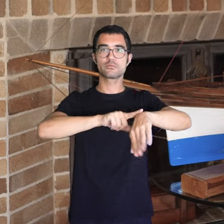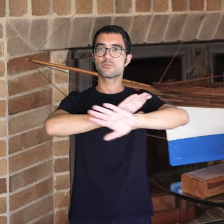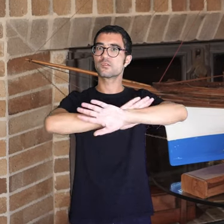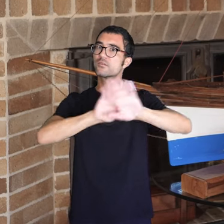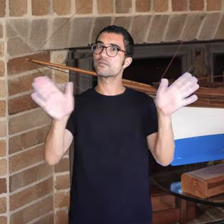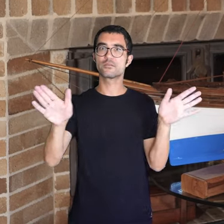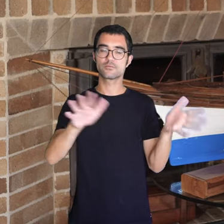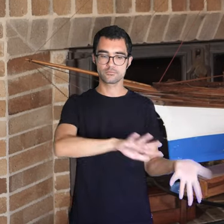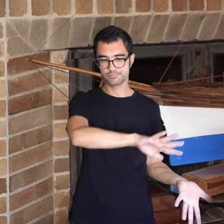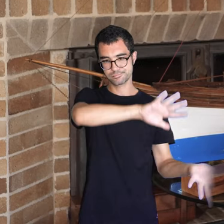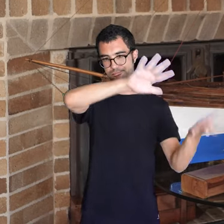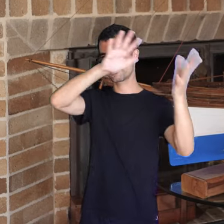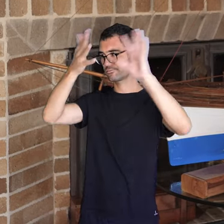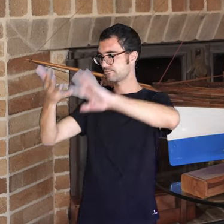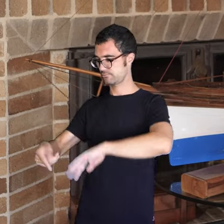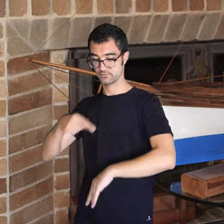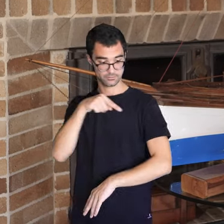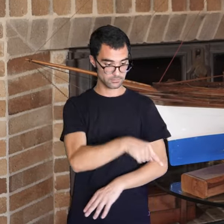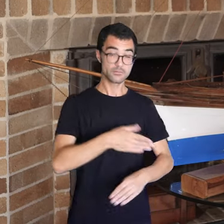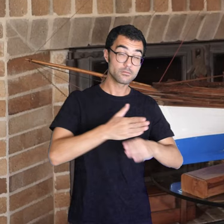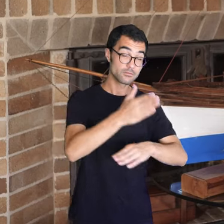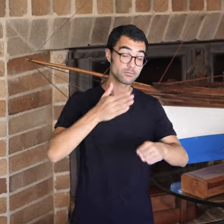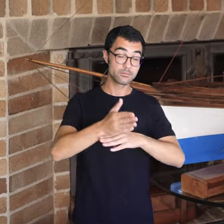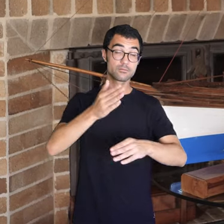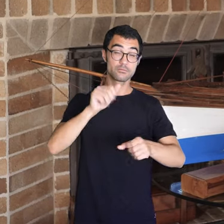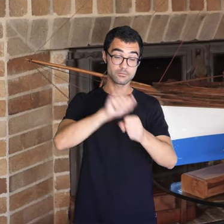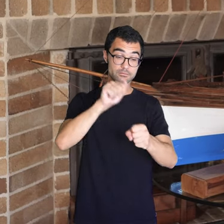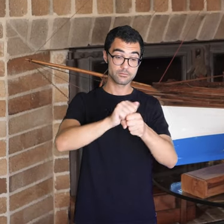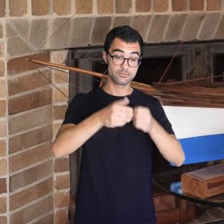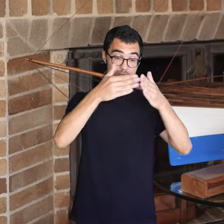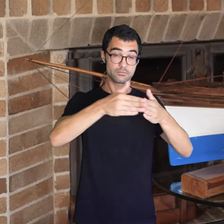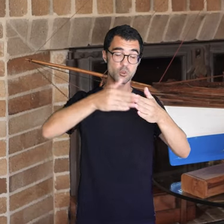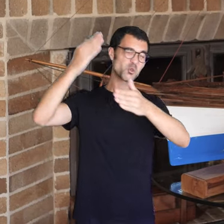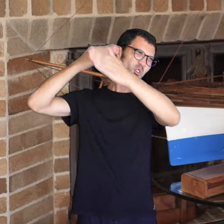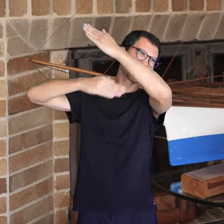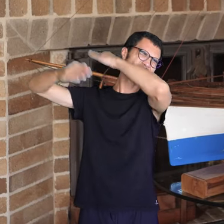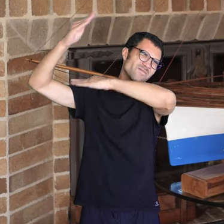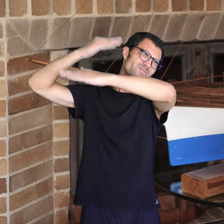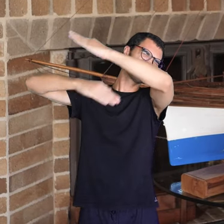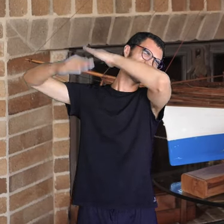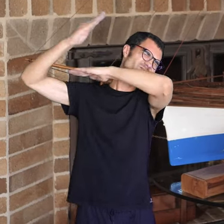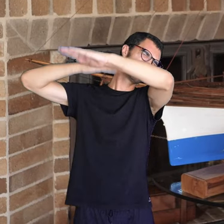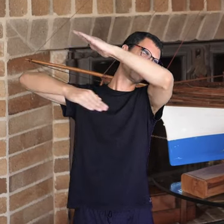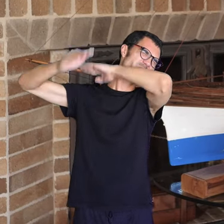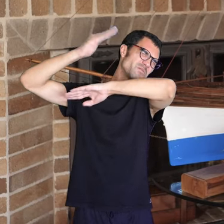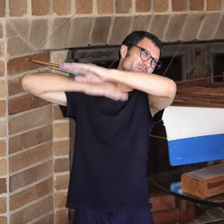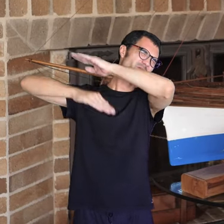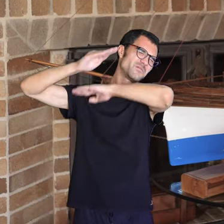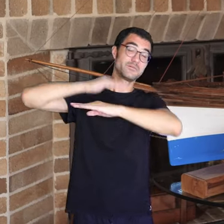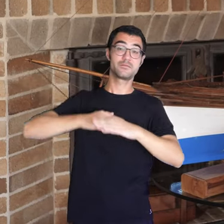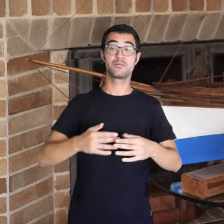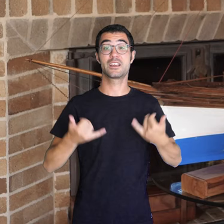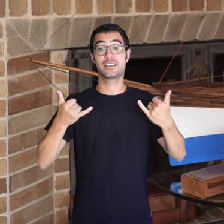amb una sèrie d'anys, des de que va començar a sortir la fibra a ara, la madera s'emplea